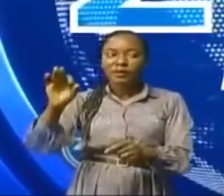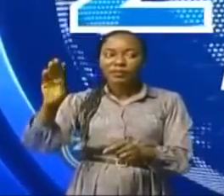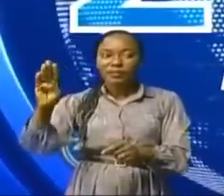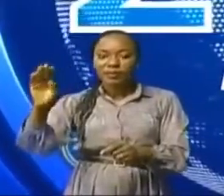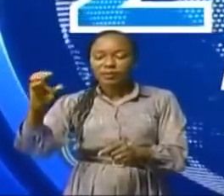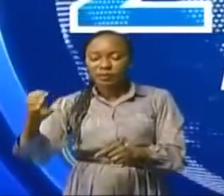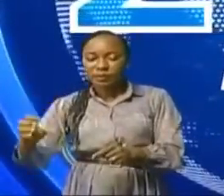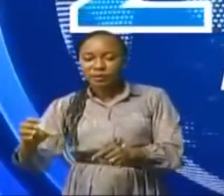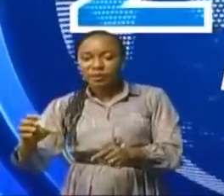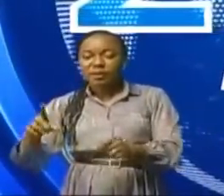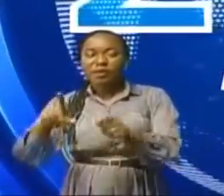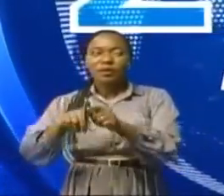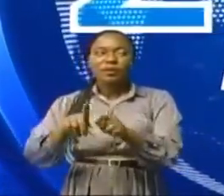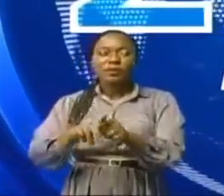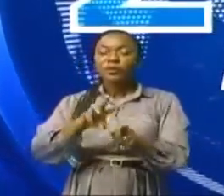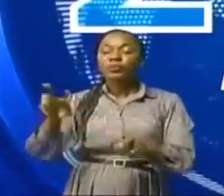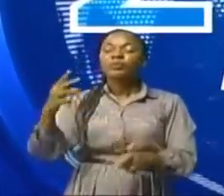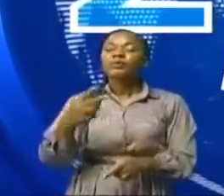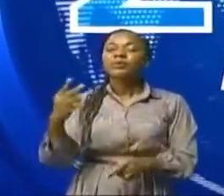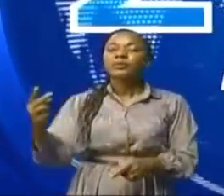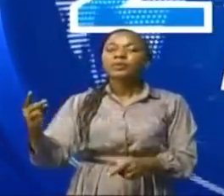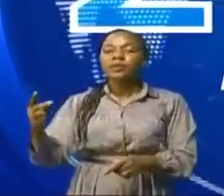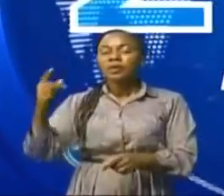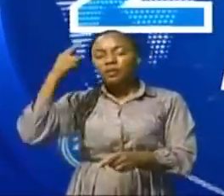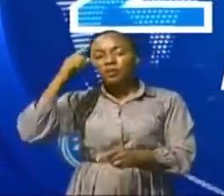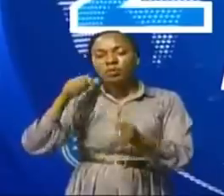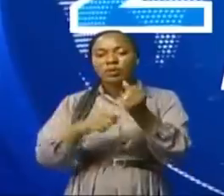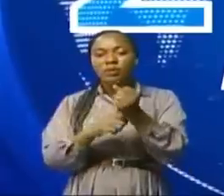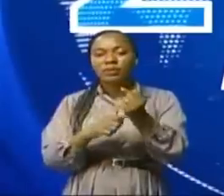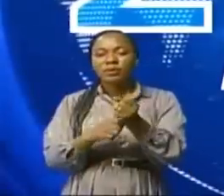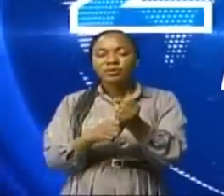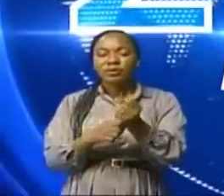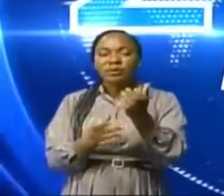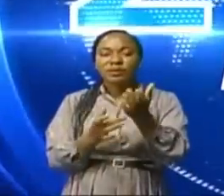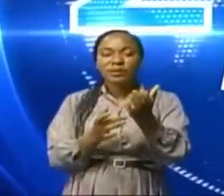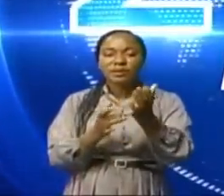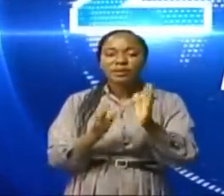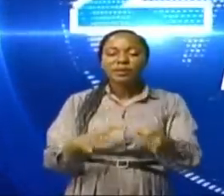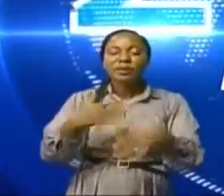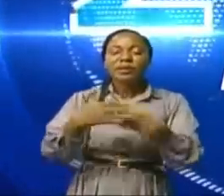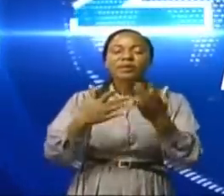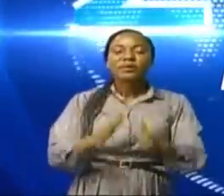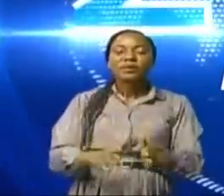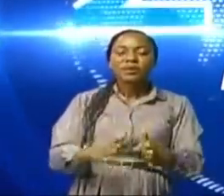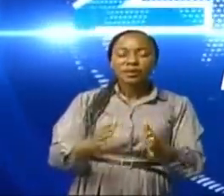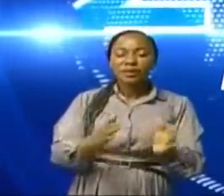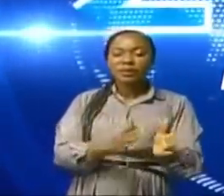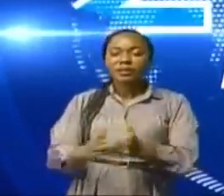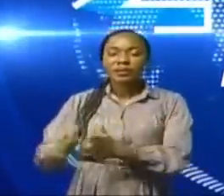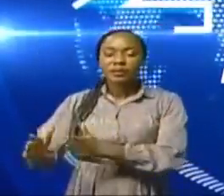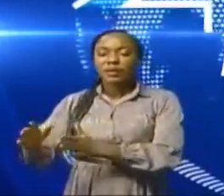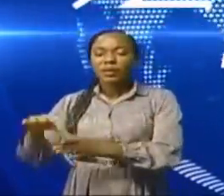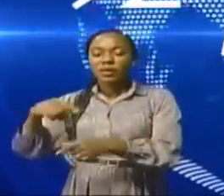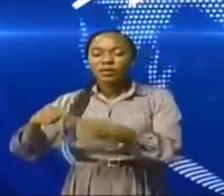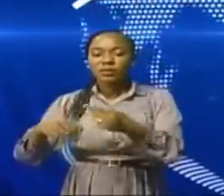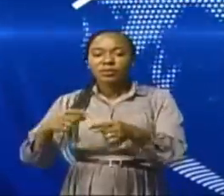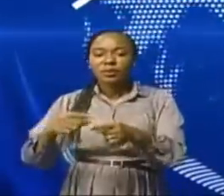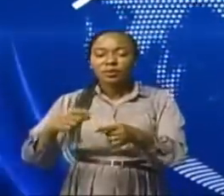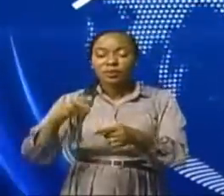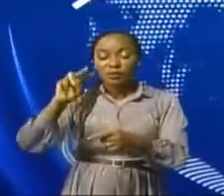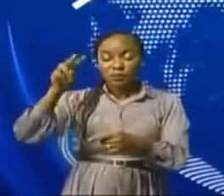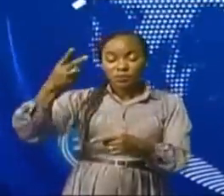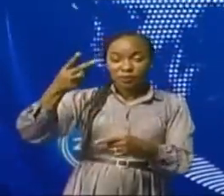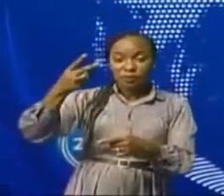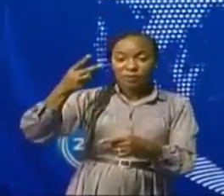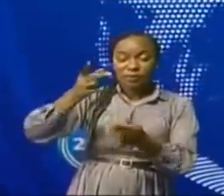CGENAV/FBS 2022, recrutement du personnel administratif, technique et ouvrier. Le processus de sélection se fera en deux étapes.